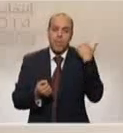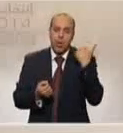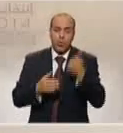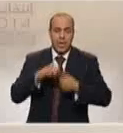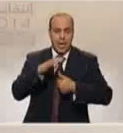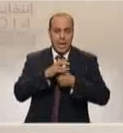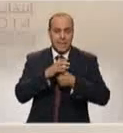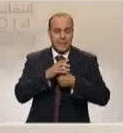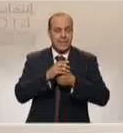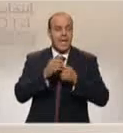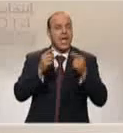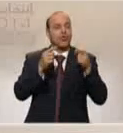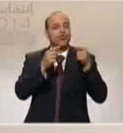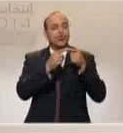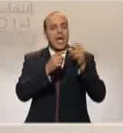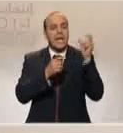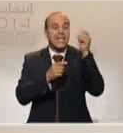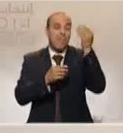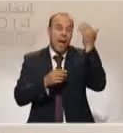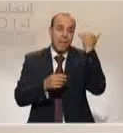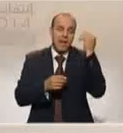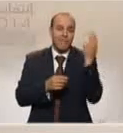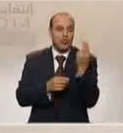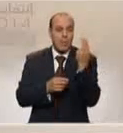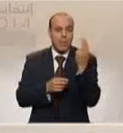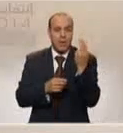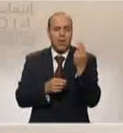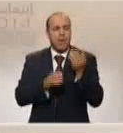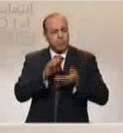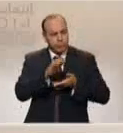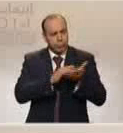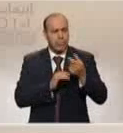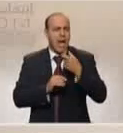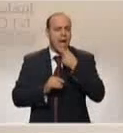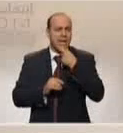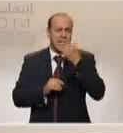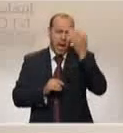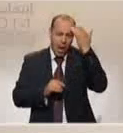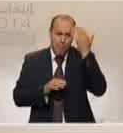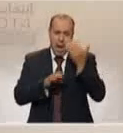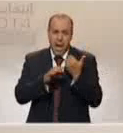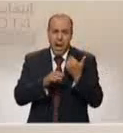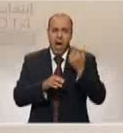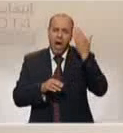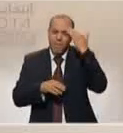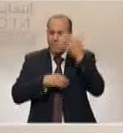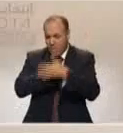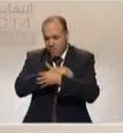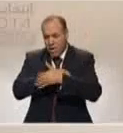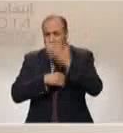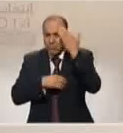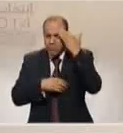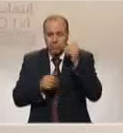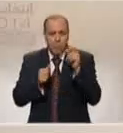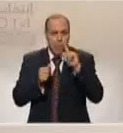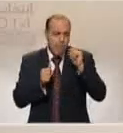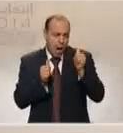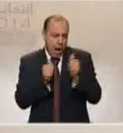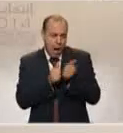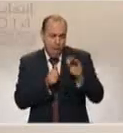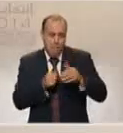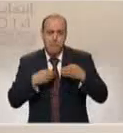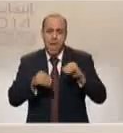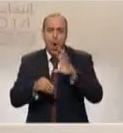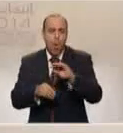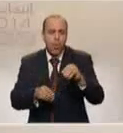رئيس للاتجاه الاسلامي في الجامعه تغربت وعرفت منفى وقبل ما تغرب عرفت الفقر كنت نمشي مع والدي الله يرحمه ونبيع